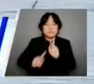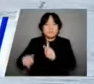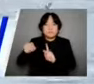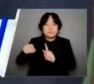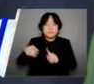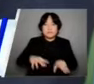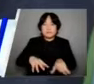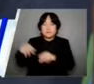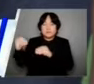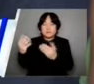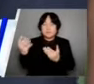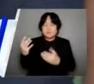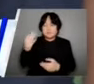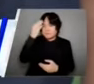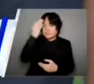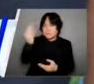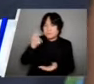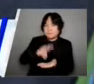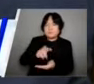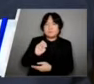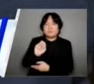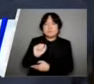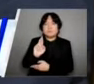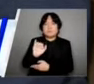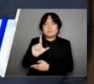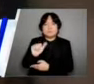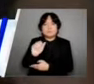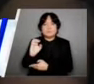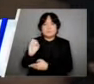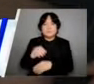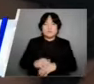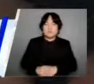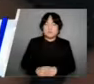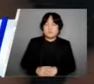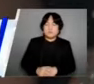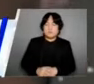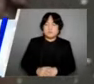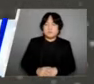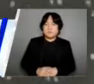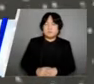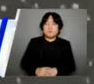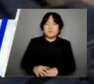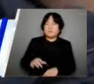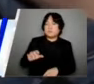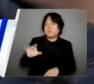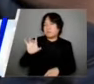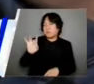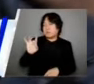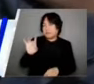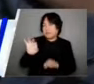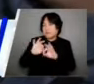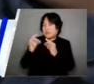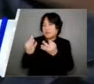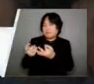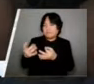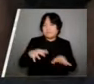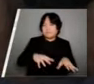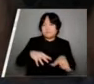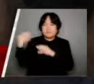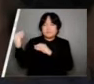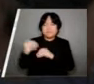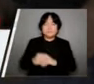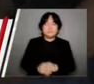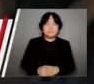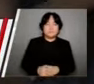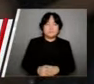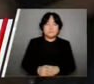Bulacan. Kabilang sa 80 pamilya sa mga evacuation center sina Zaira David at kanyang mga anak. Ano po sila nagpaiwan po?